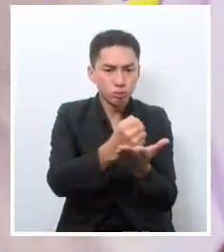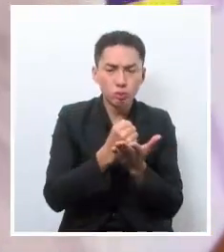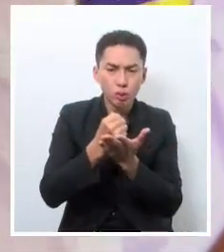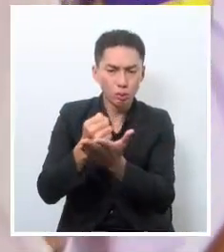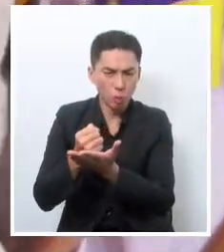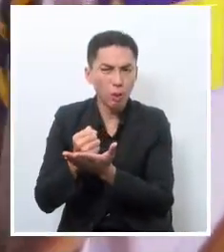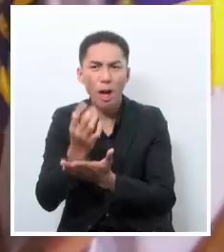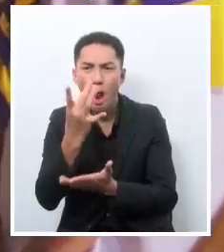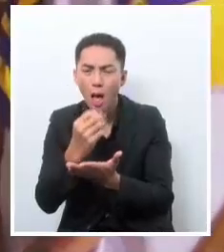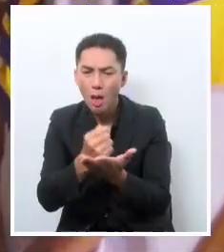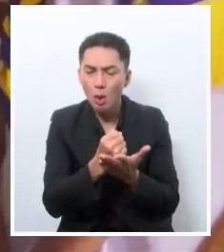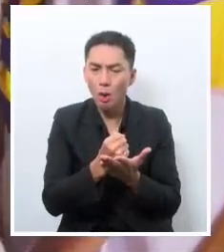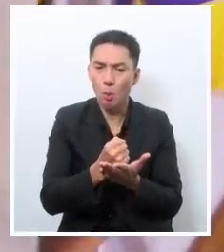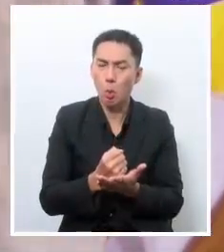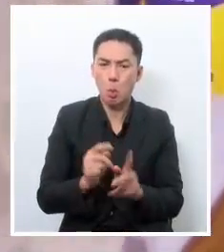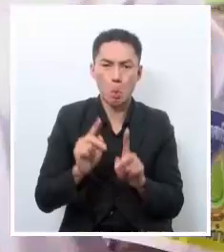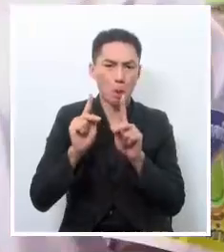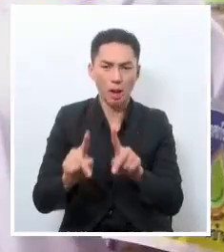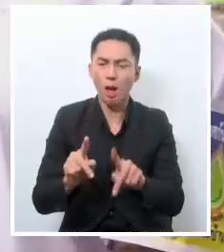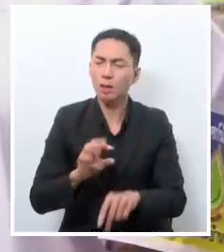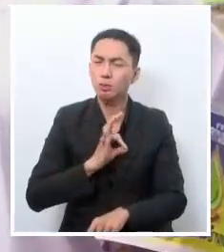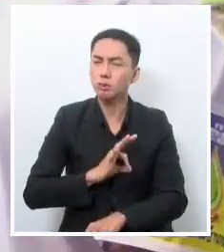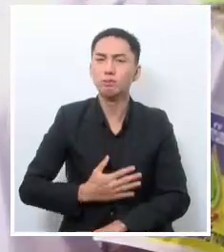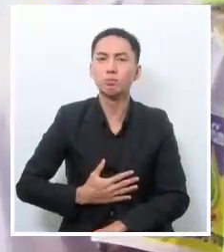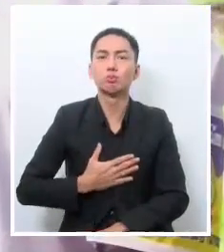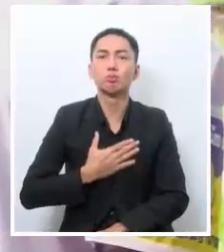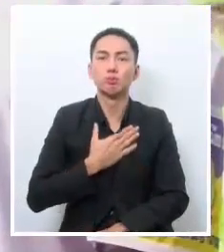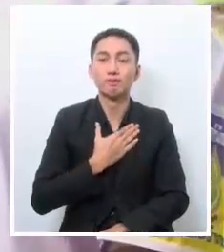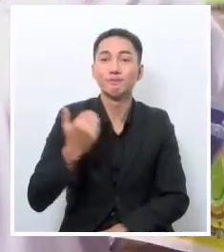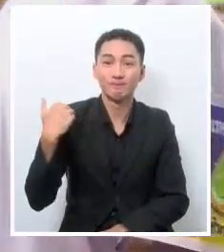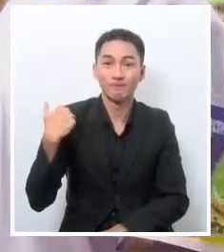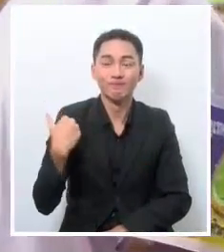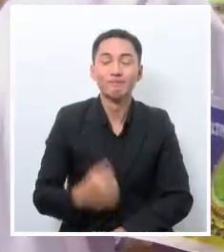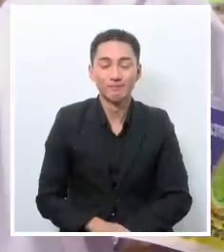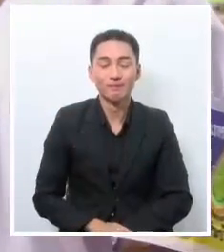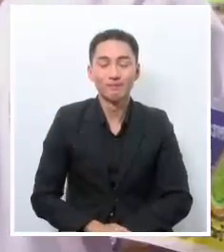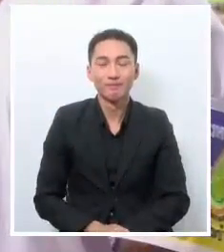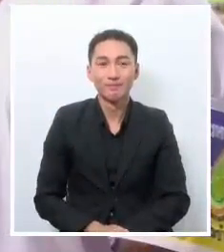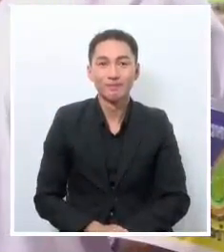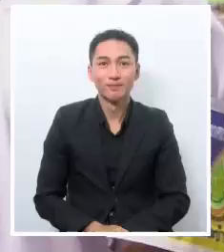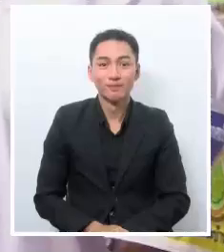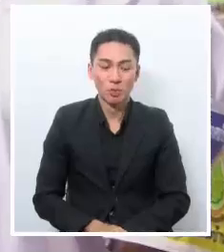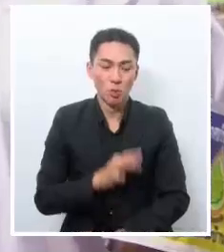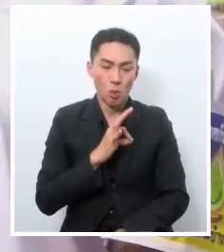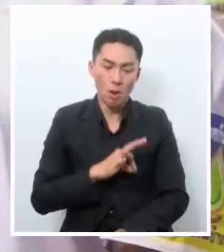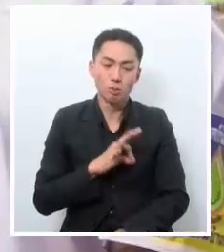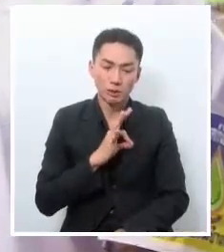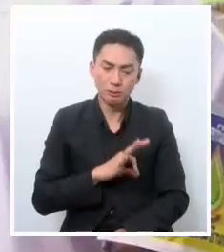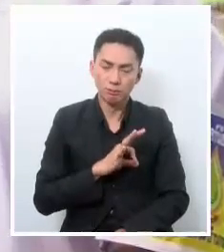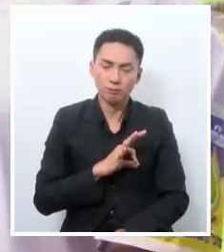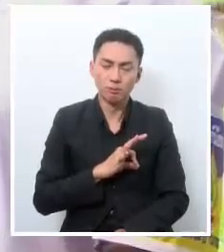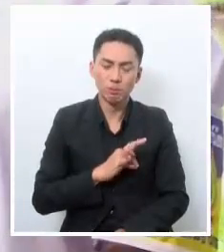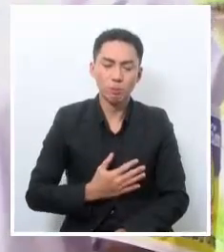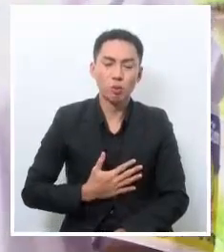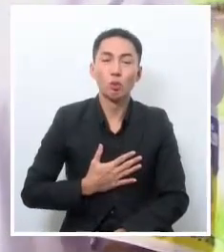ภูมิใจที่พระองค์ทรงกล้าหาญมากๆเลยค่ะแล้วหนูรู้สึกว่าอยากให้ความรู้สึกตรงจุดนี้เนี่ยในความภาค